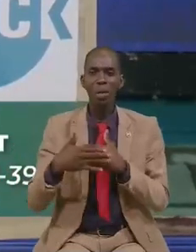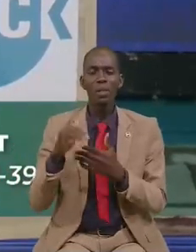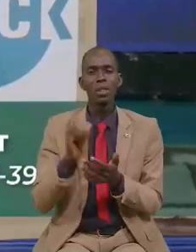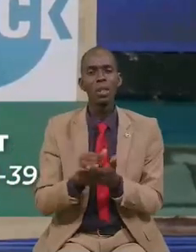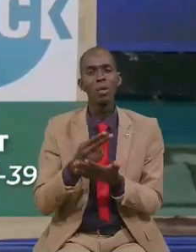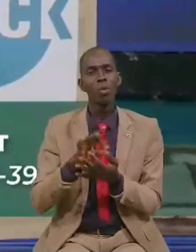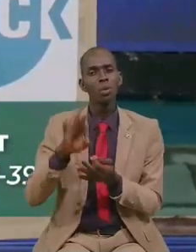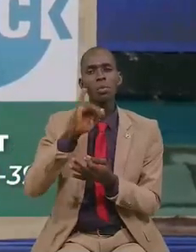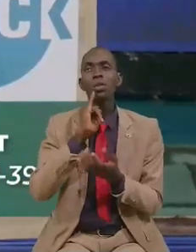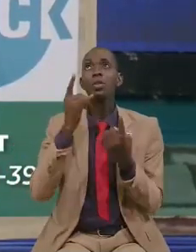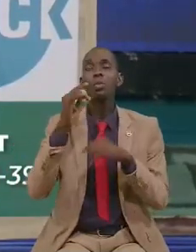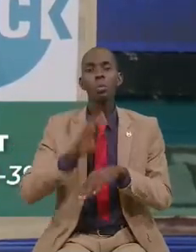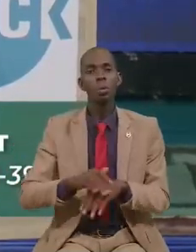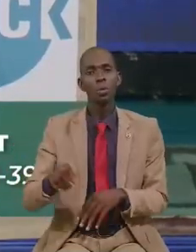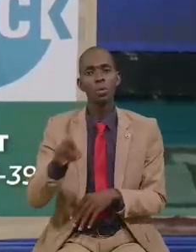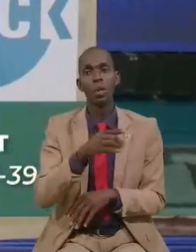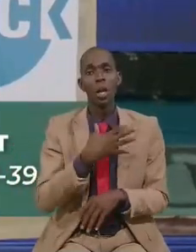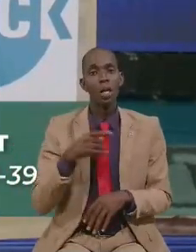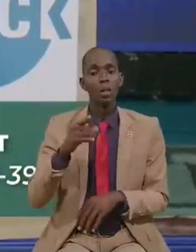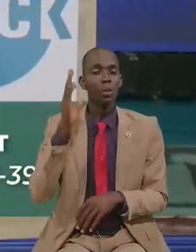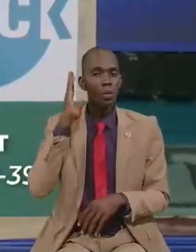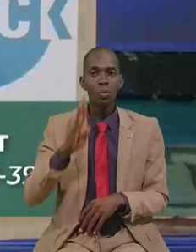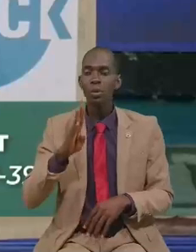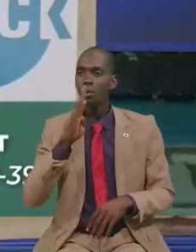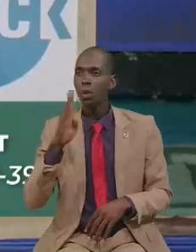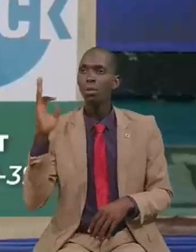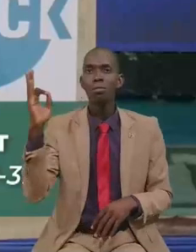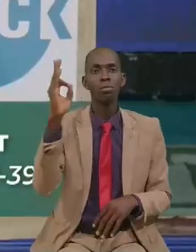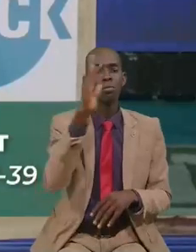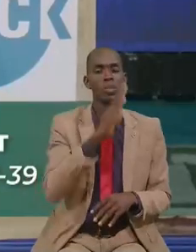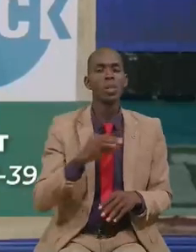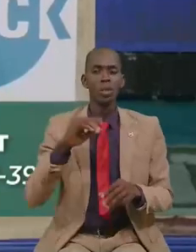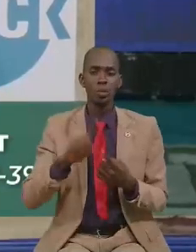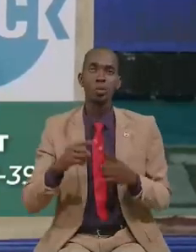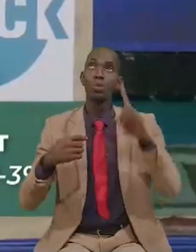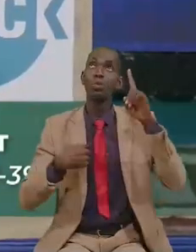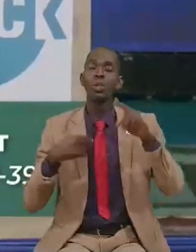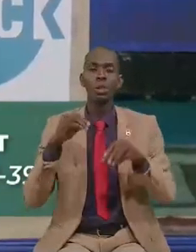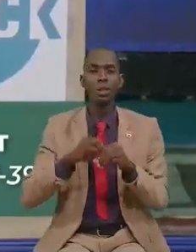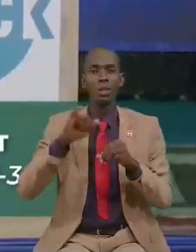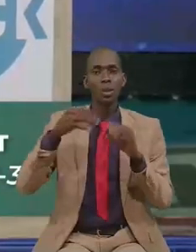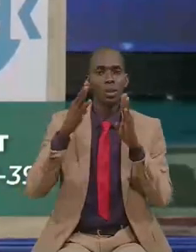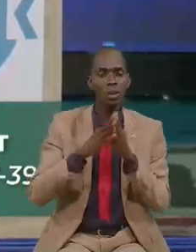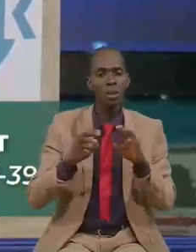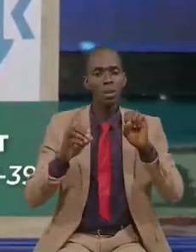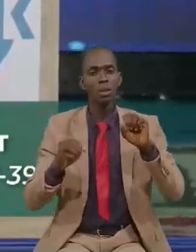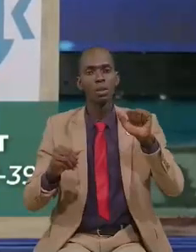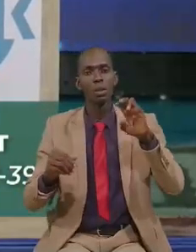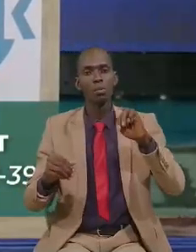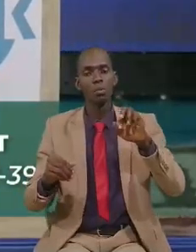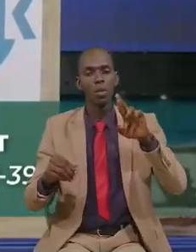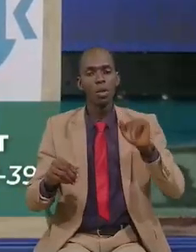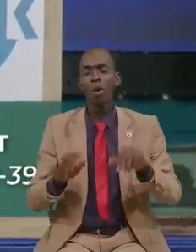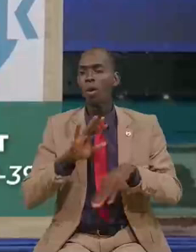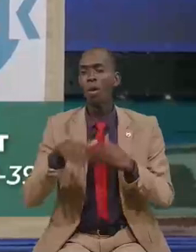vous. Et vous serez mes témoins à Jérusalem, dans la Judée, dans la Samarie et jusqu'aux extrémités de